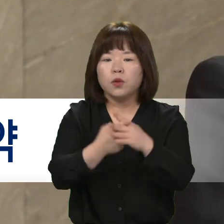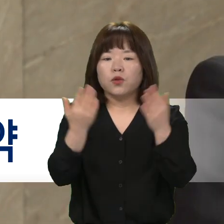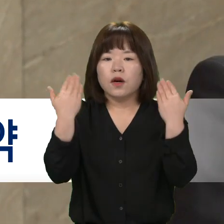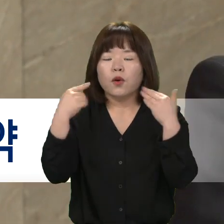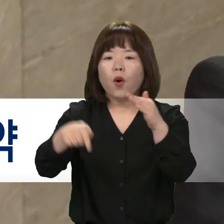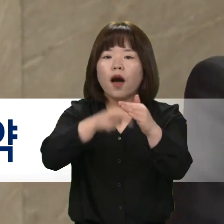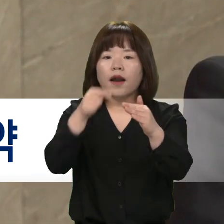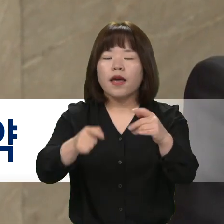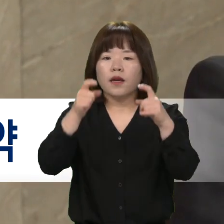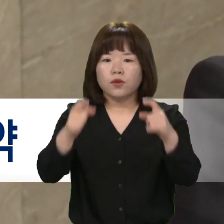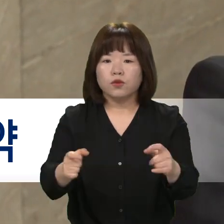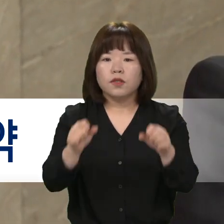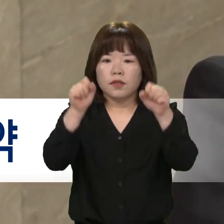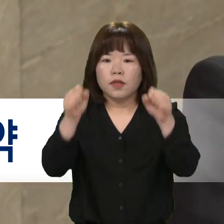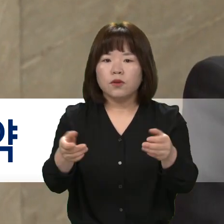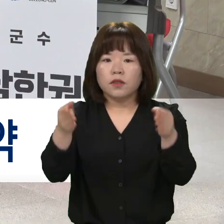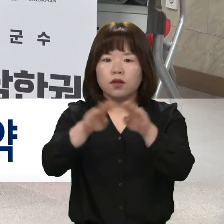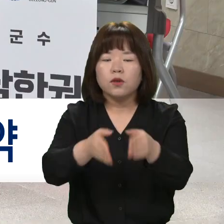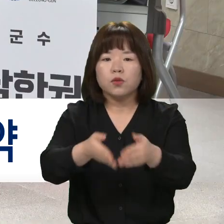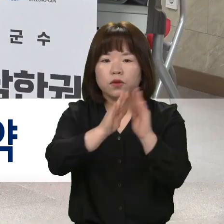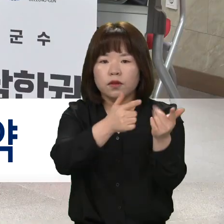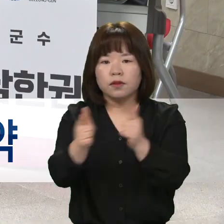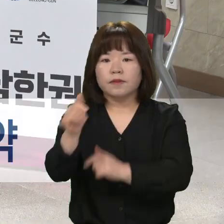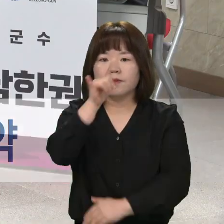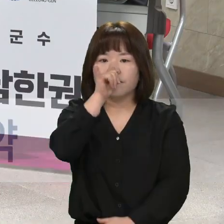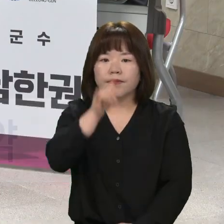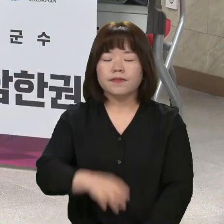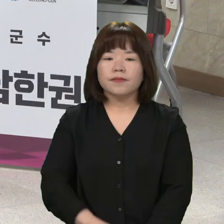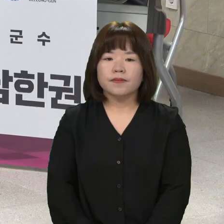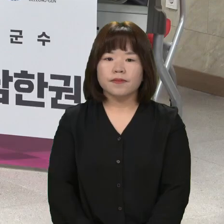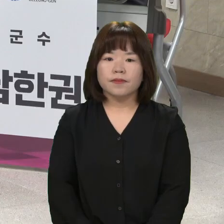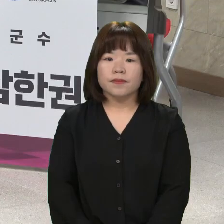동해초에 주민체육시설 조성 등이 있습니다